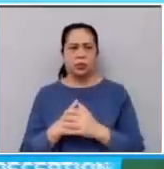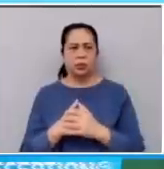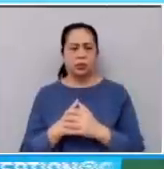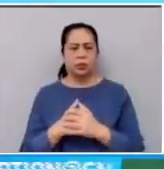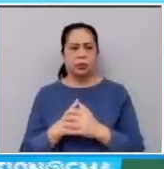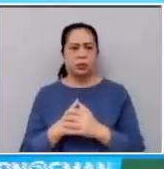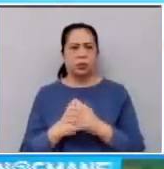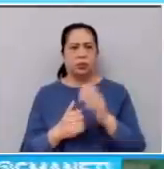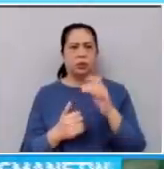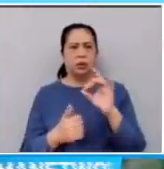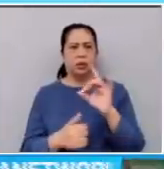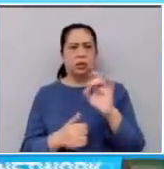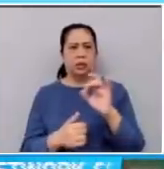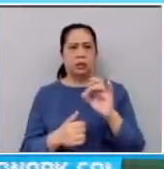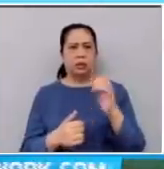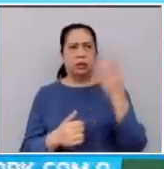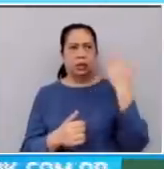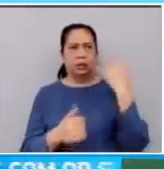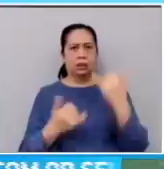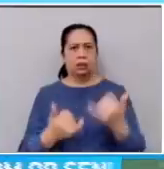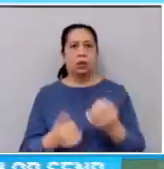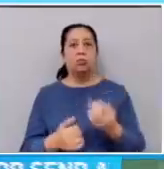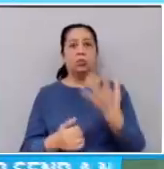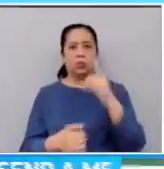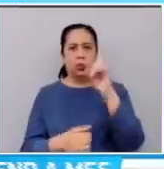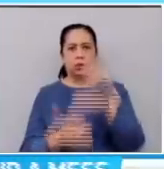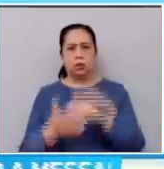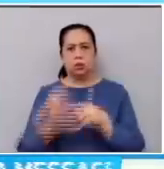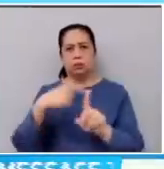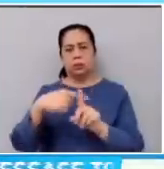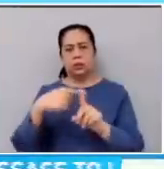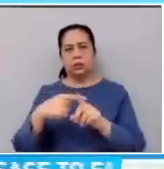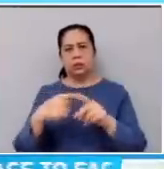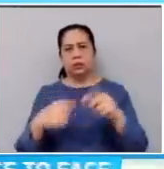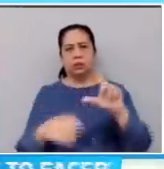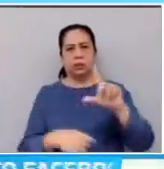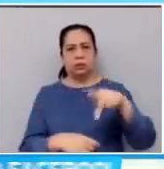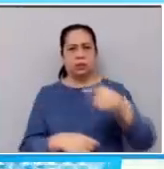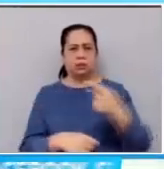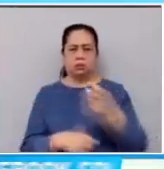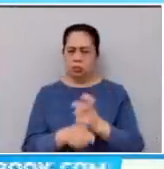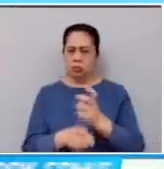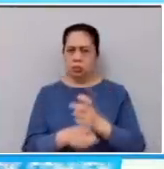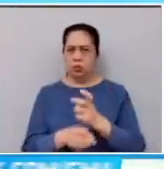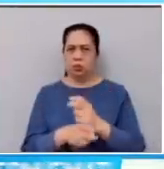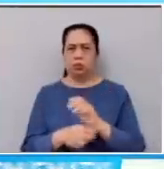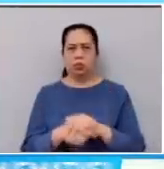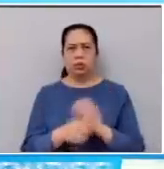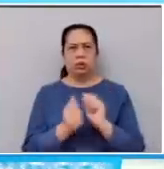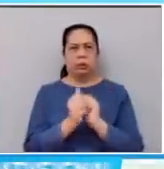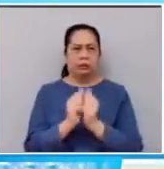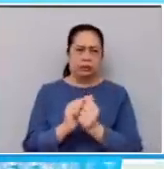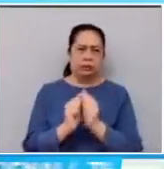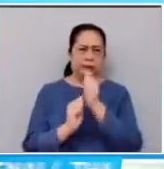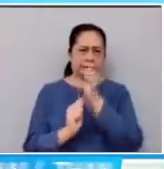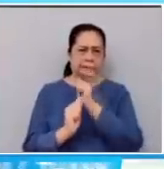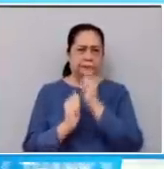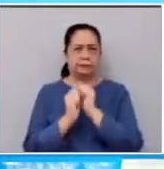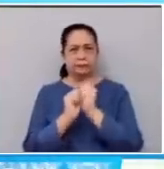800 plus lang po dati, ngayon 1,000 plus na yun. Mahirap po. Konting adjust lang, nag-ano lang